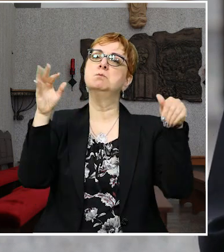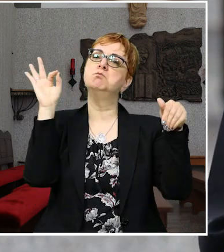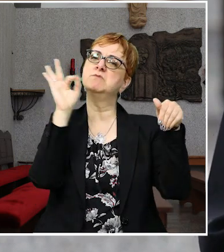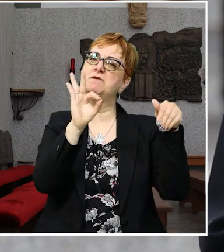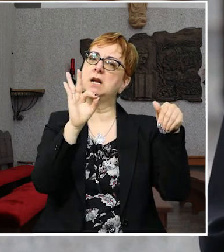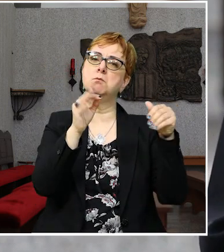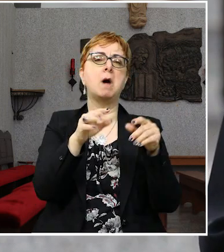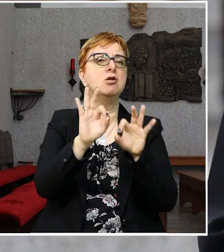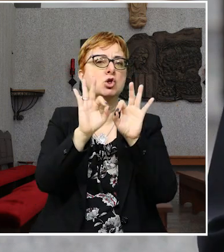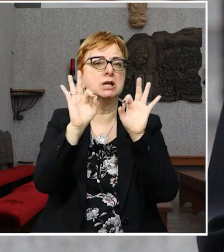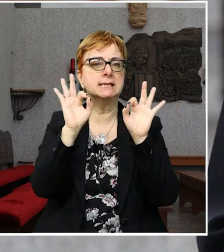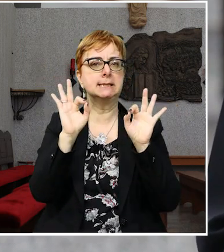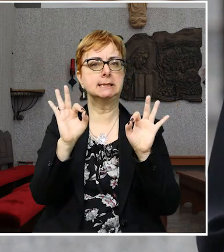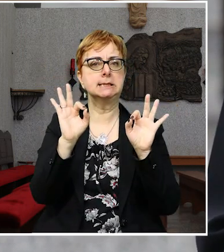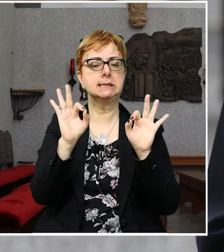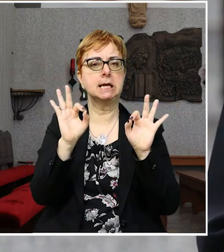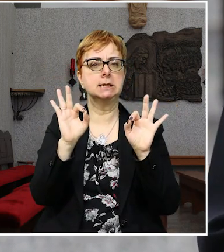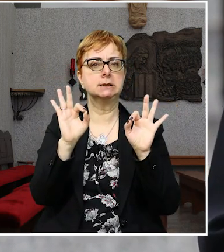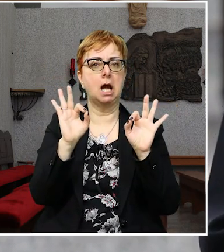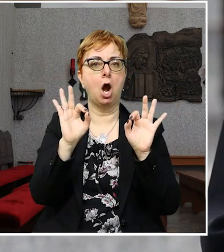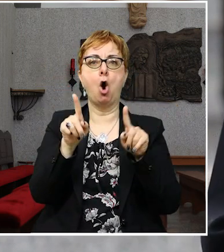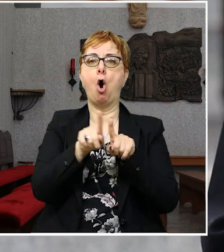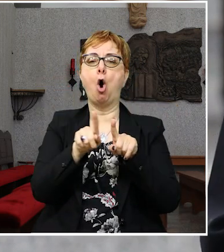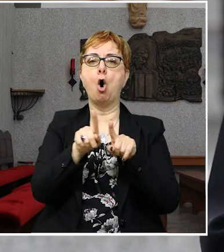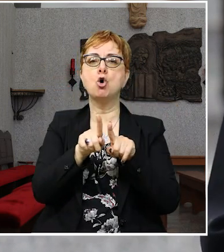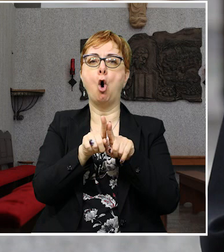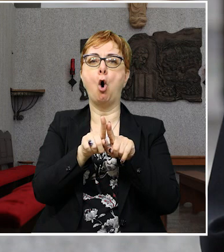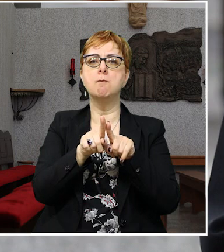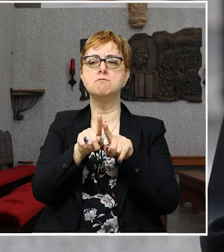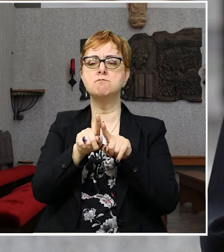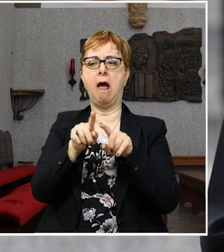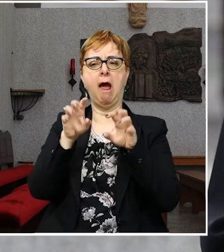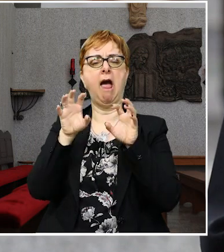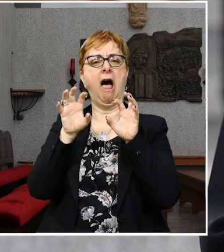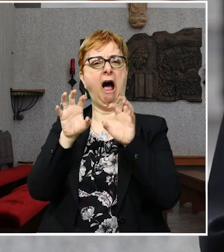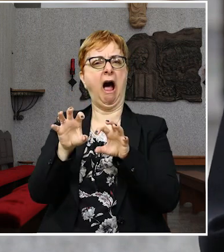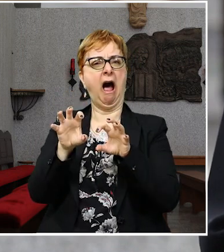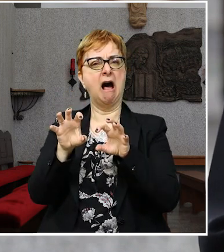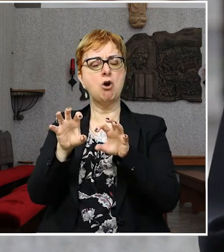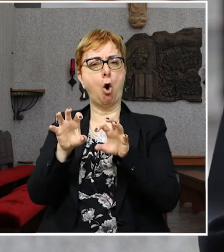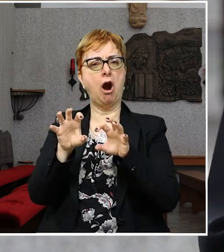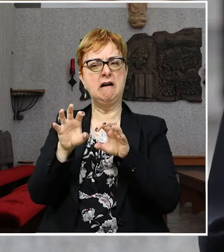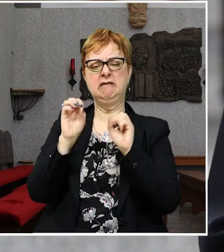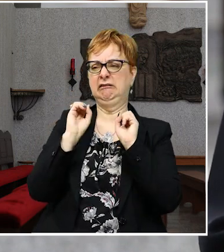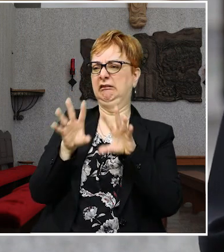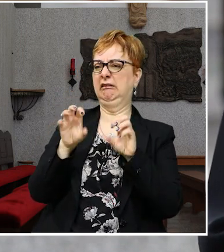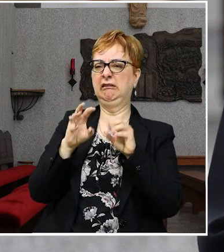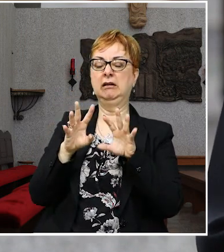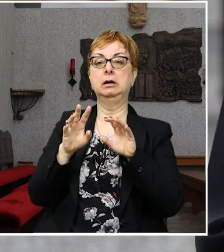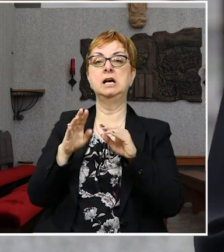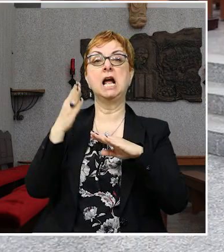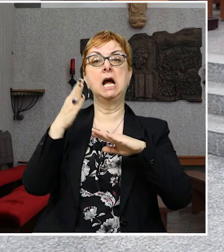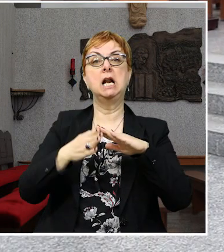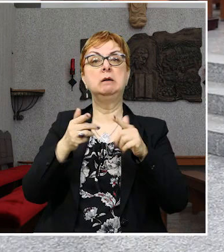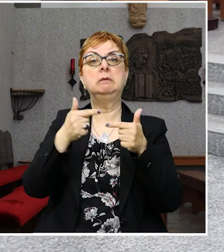riferimento al trascendente e dunque senza nessun freno all'arroganza, senza nessun